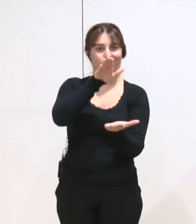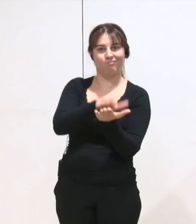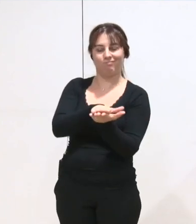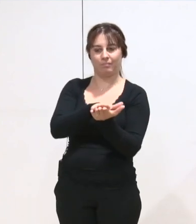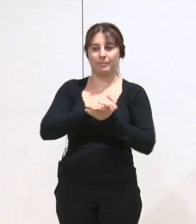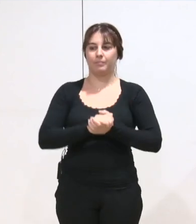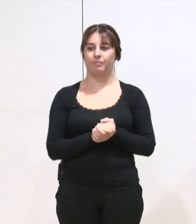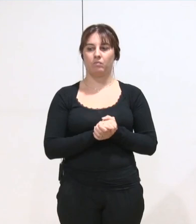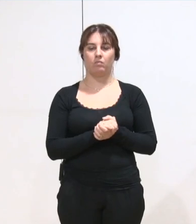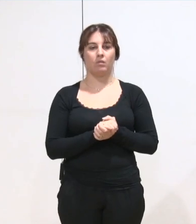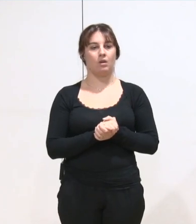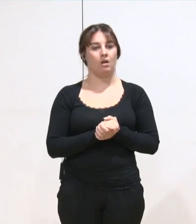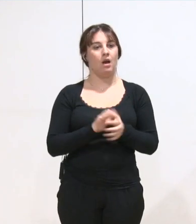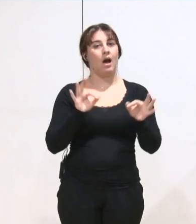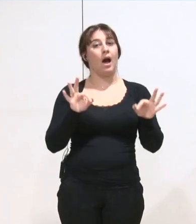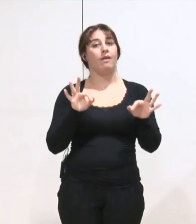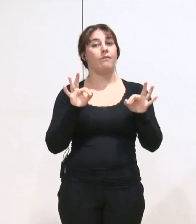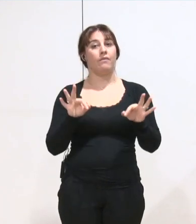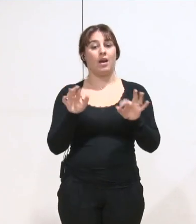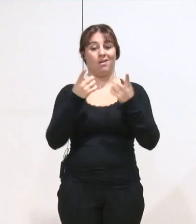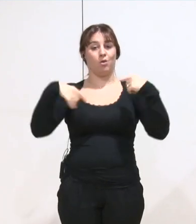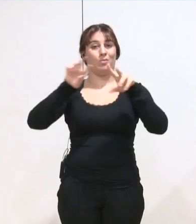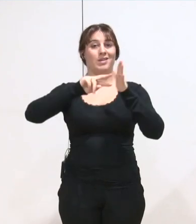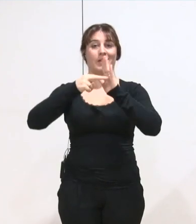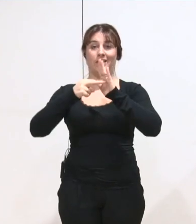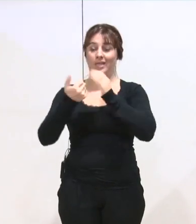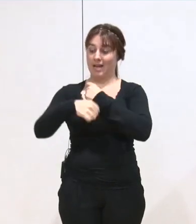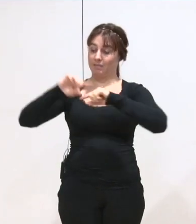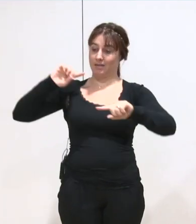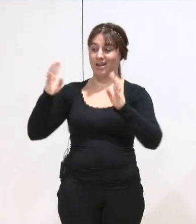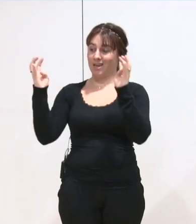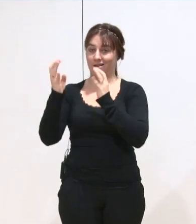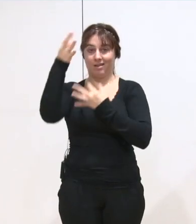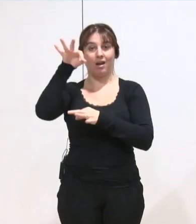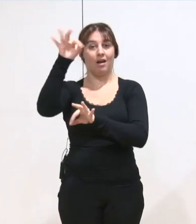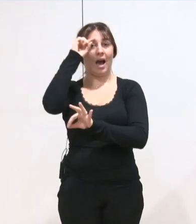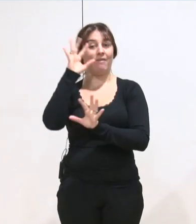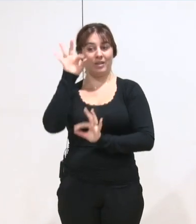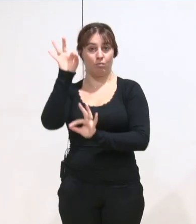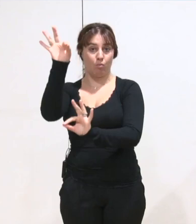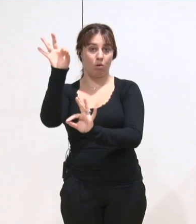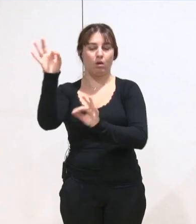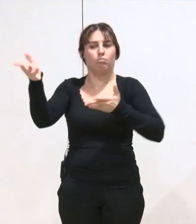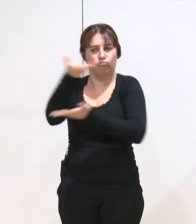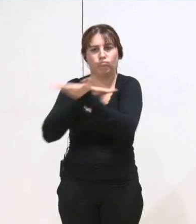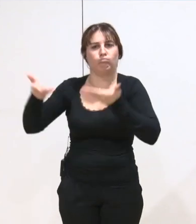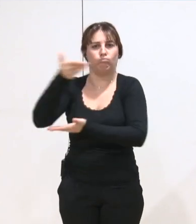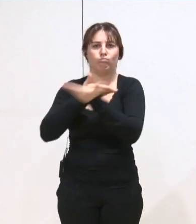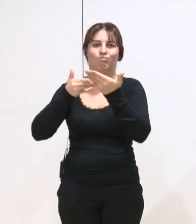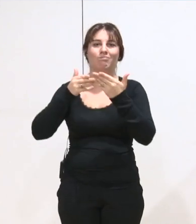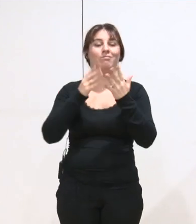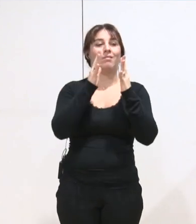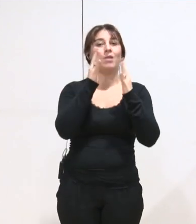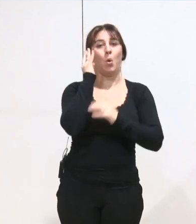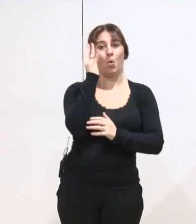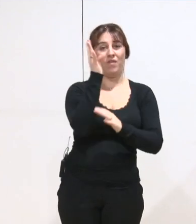L'avis a été présenté en comité technique la semaine dernière et il a fait suite à plusieurs discussions, à la fois au travers de la conférence sociale et